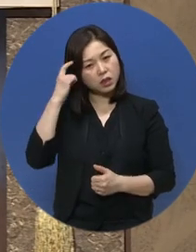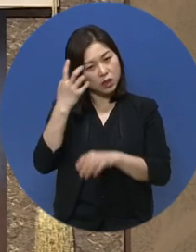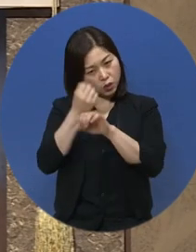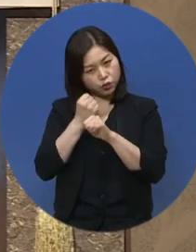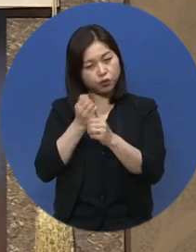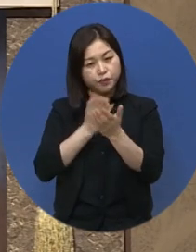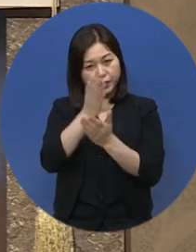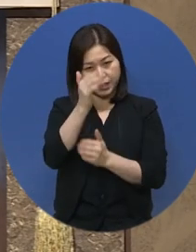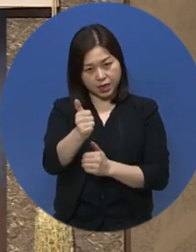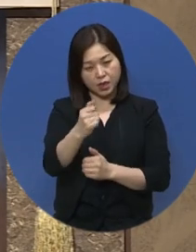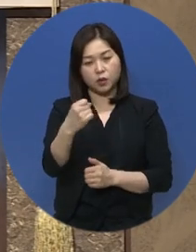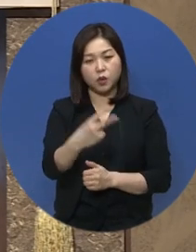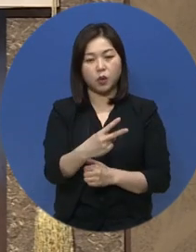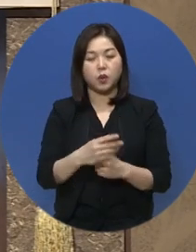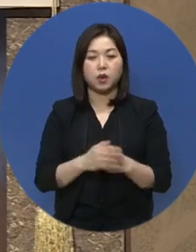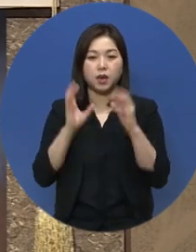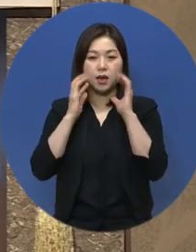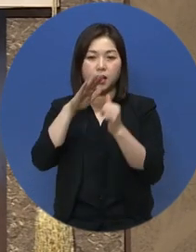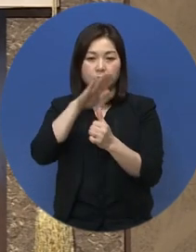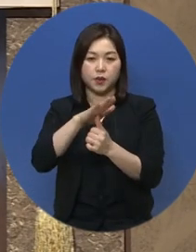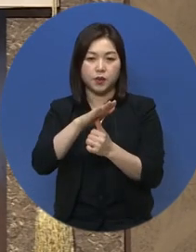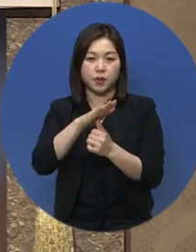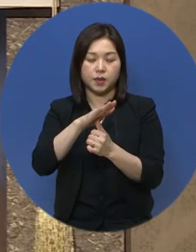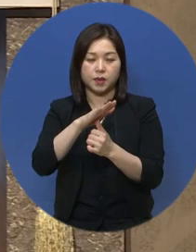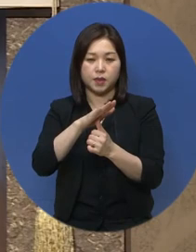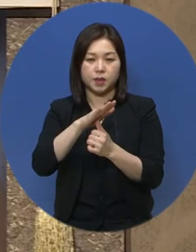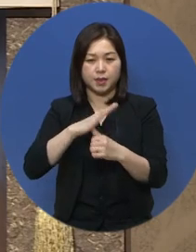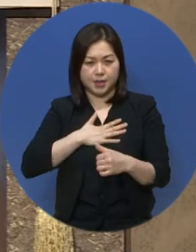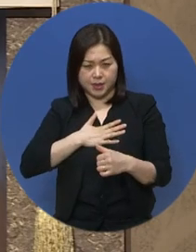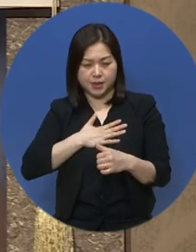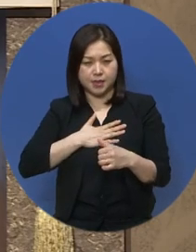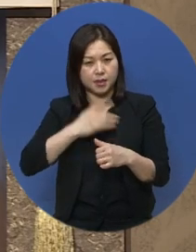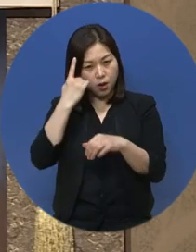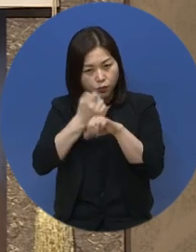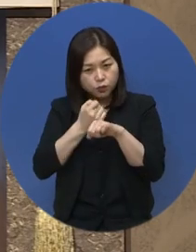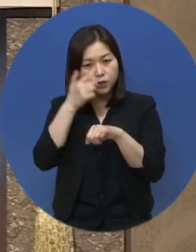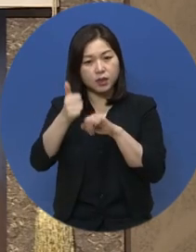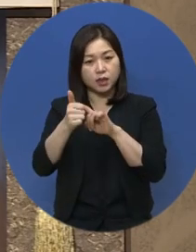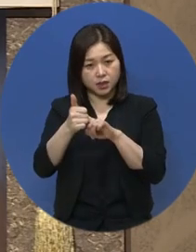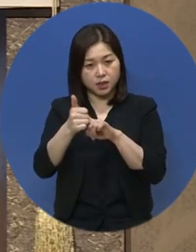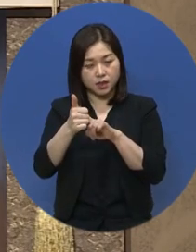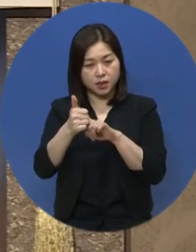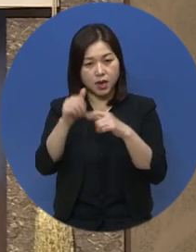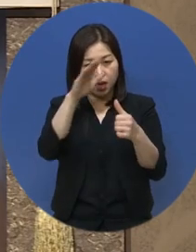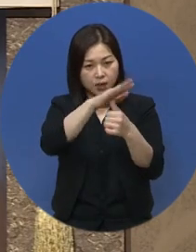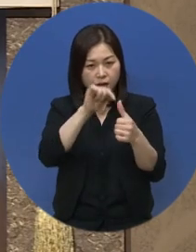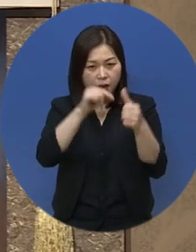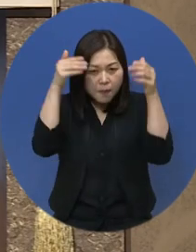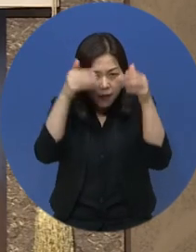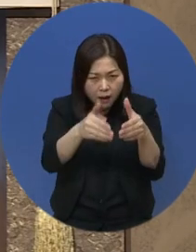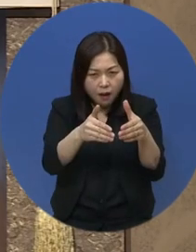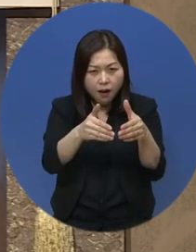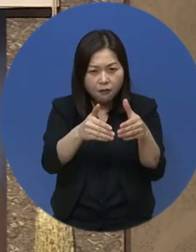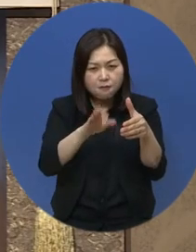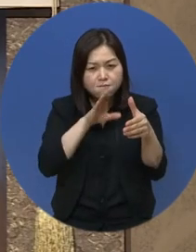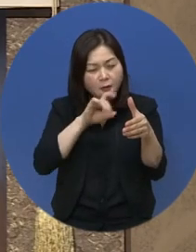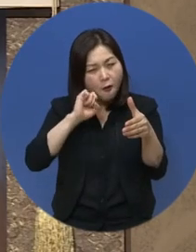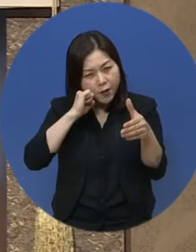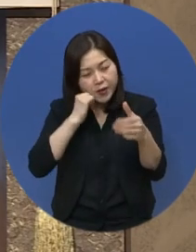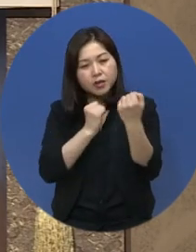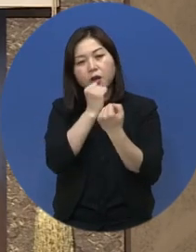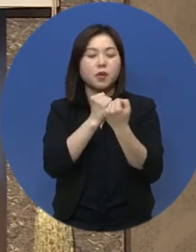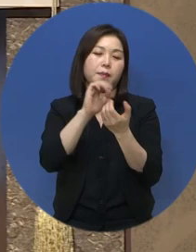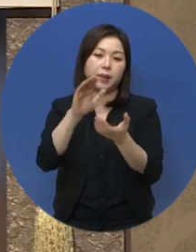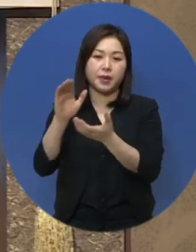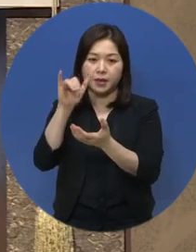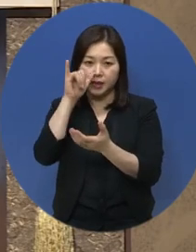정신분석학자라든지 또 그 아동심리학자들이 아이들에 대해서 굉장히 몰두하고 굉장히 어렵게 이렇게 설명을 하고 있잖아요.